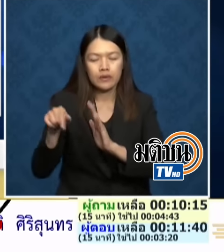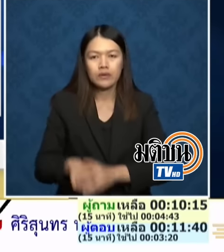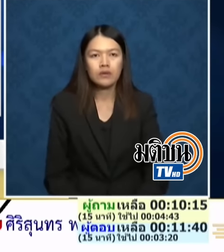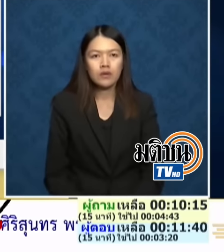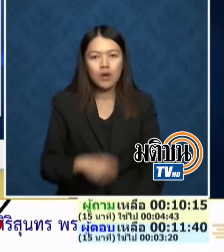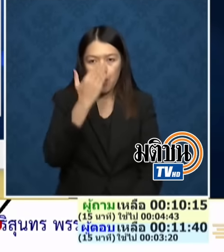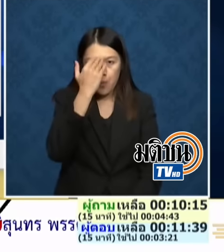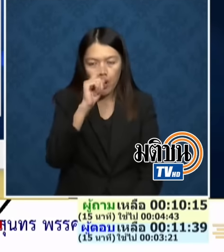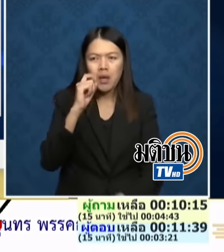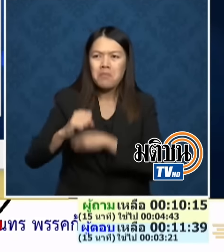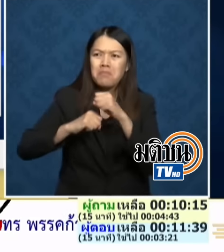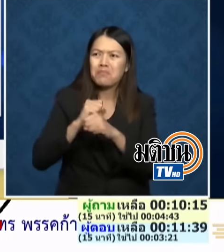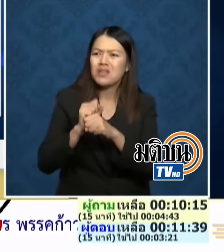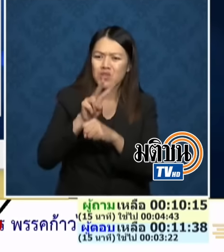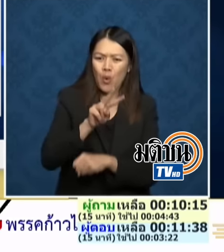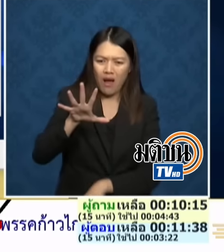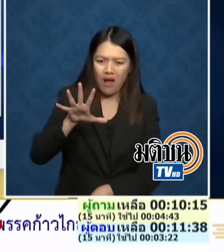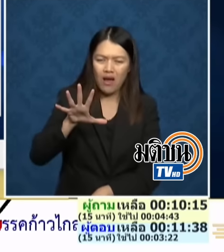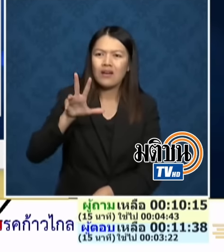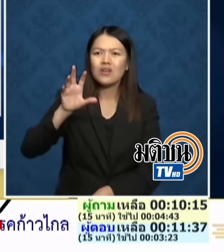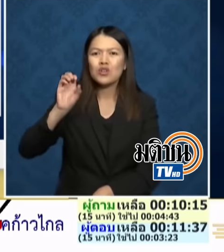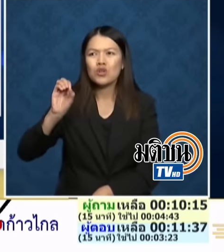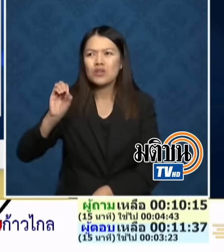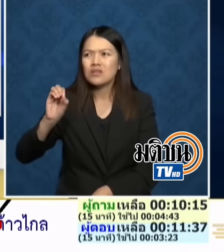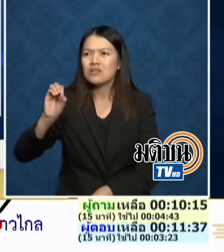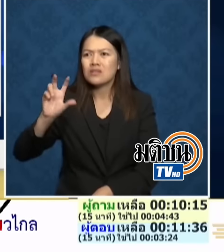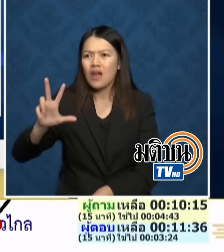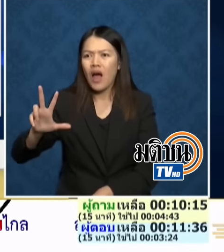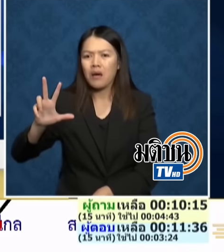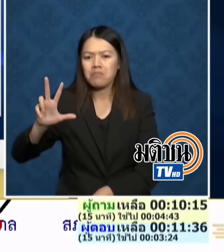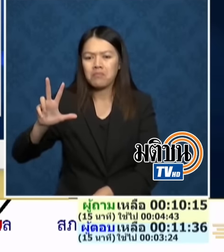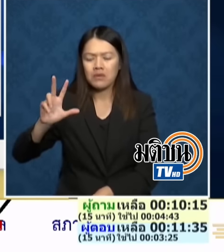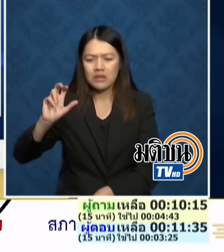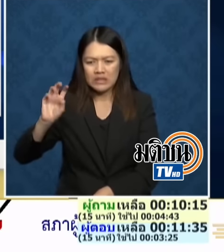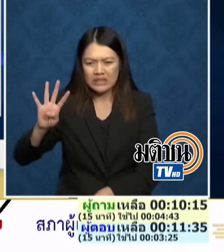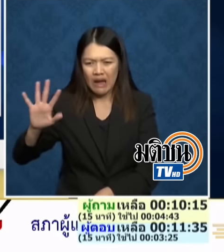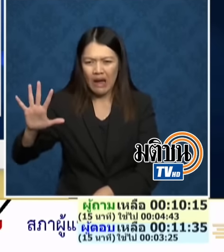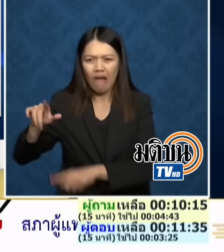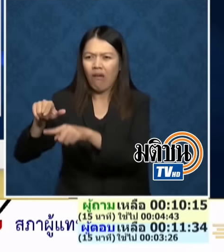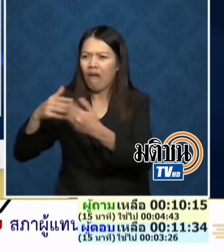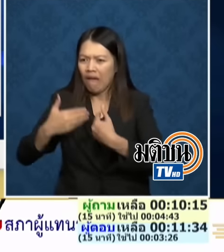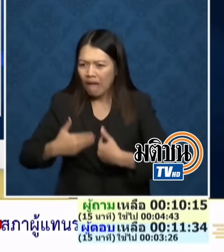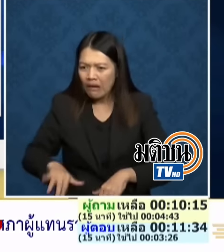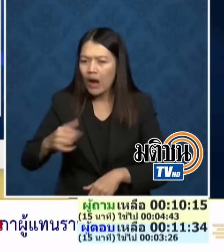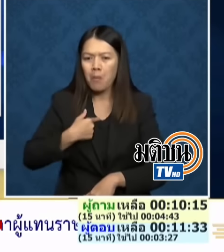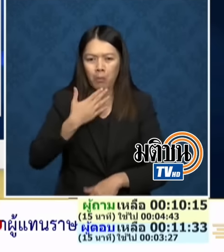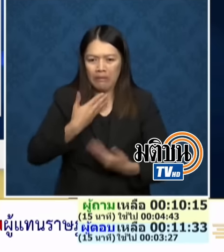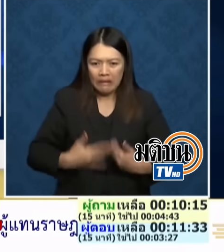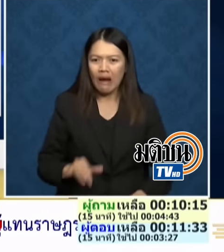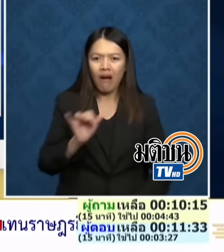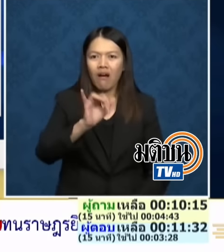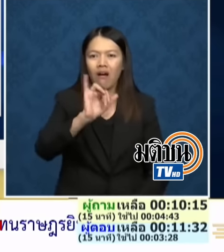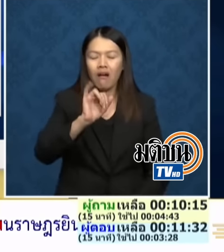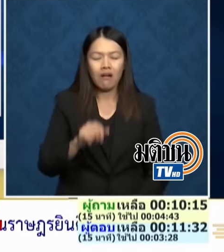มนเปนเรื่องที่เกิดขใปี 2,003,45พวกเราหายท่อีนี้ก็ยงไมเกิผมกยไม่เกิดครับ